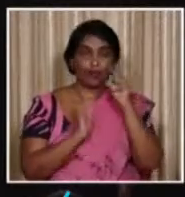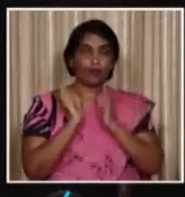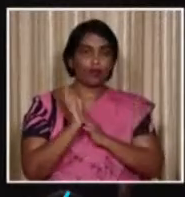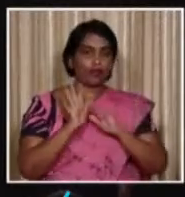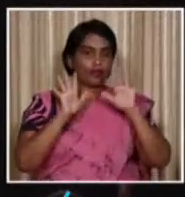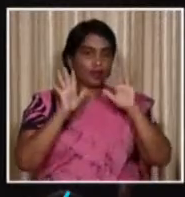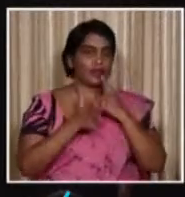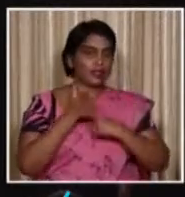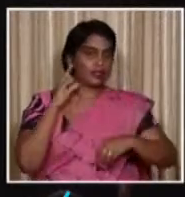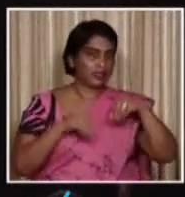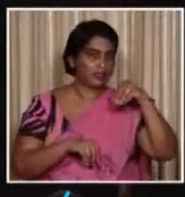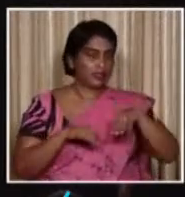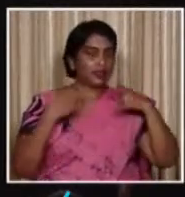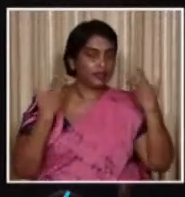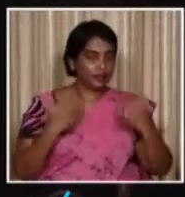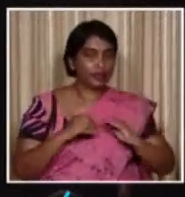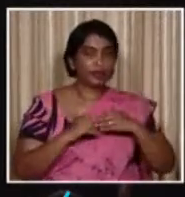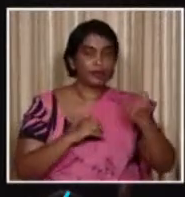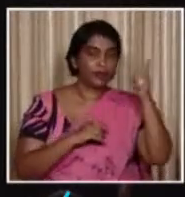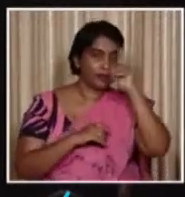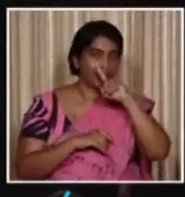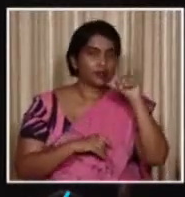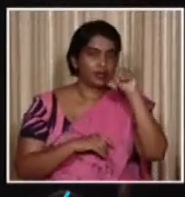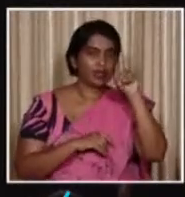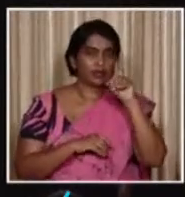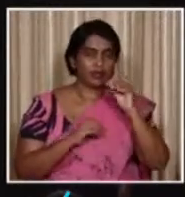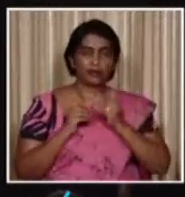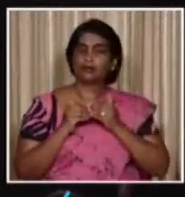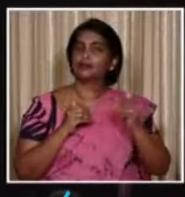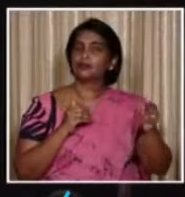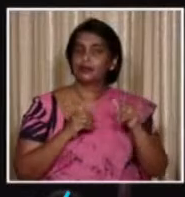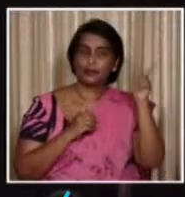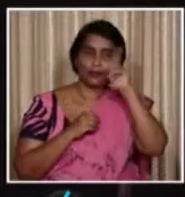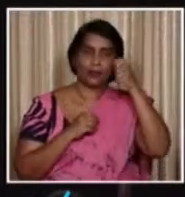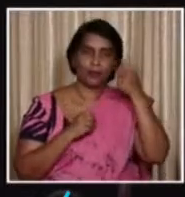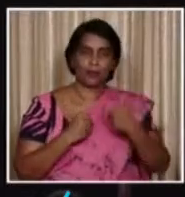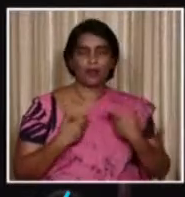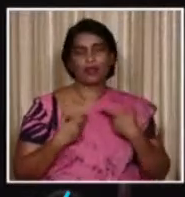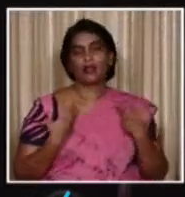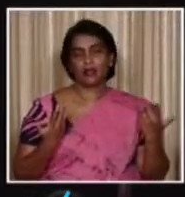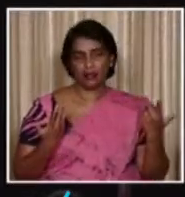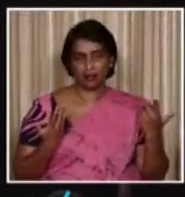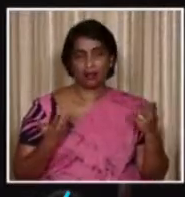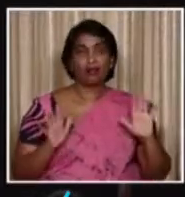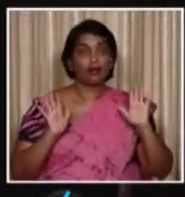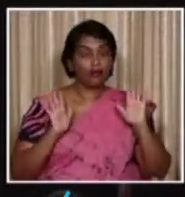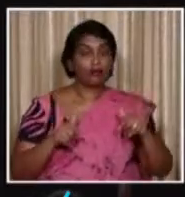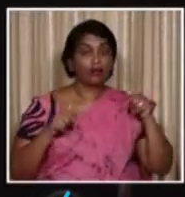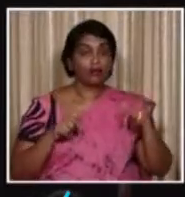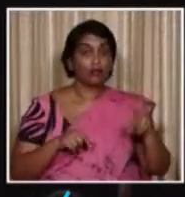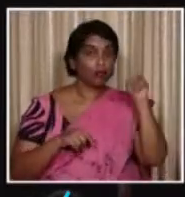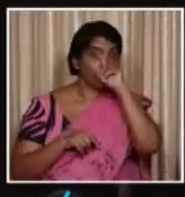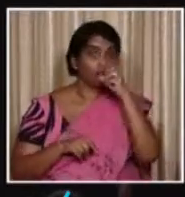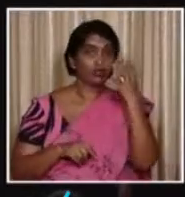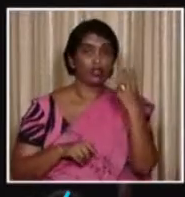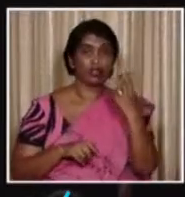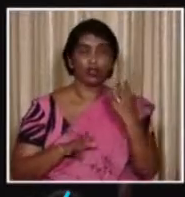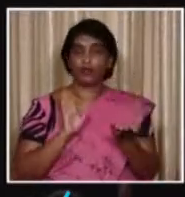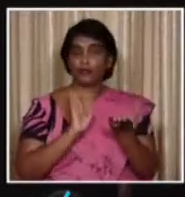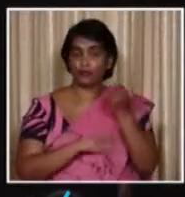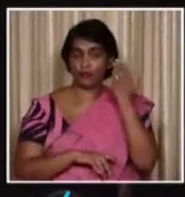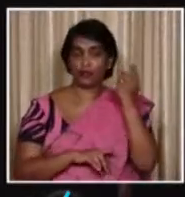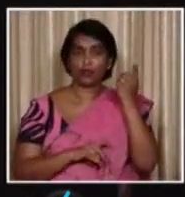වෙනිදා ඡන්දෙ පැවැත්වුවට පස්සේ උන්ට මාසෙකමාරකට විතර කාලයක් තමයි වැටුප් පහිමි වෙන්නේ කියන්නේ. නමුත් දැන් මාස 3කට වඩා වැඩි